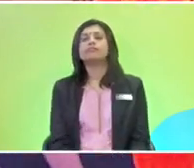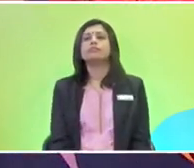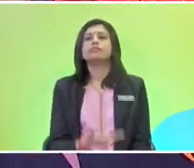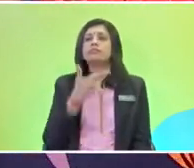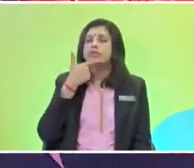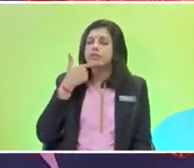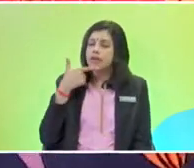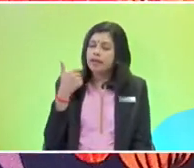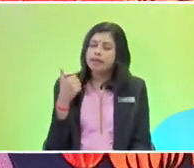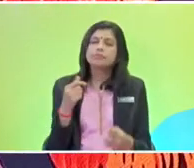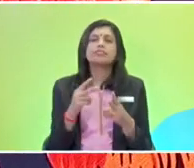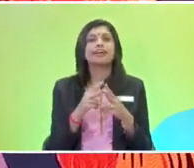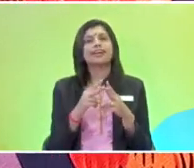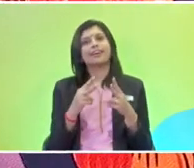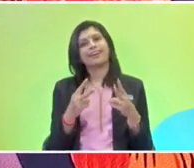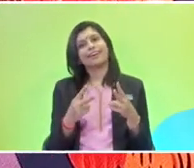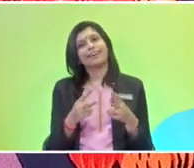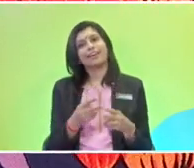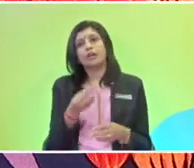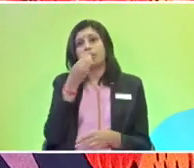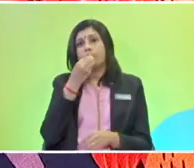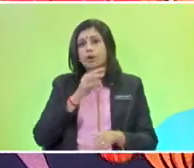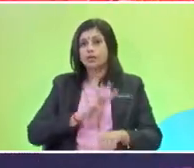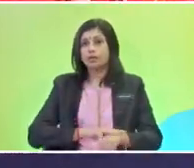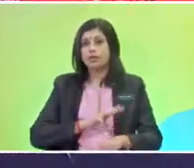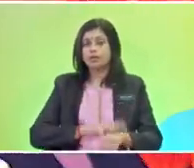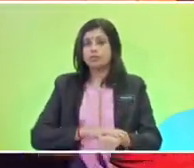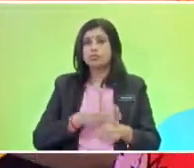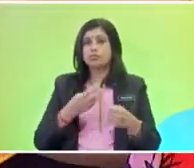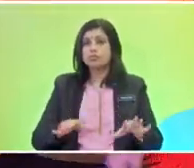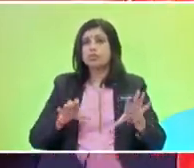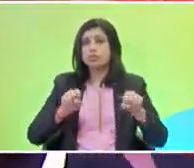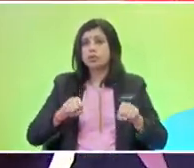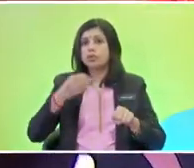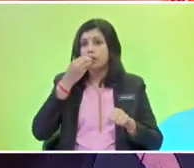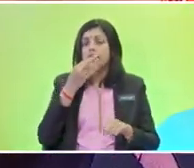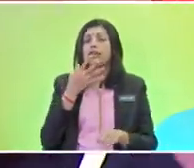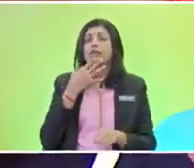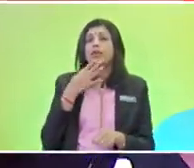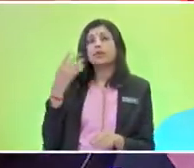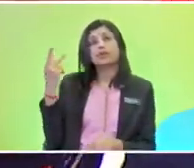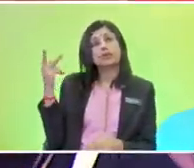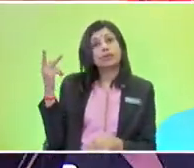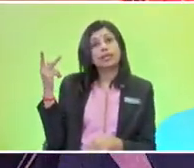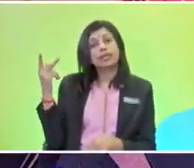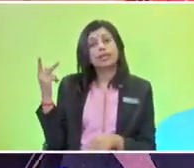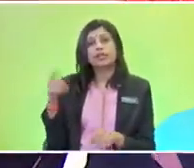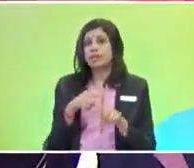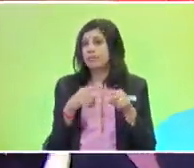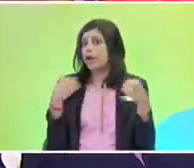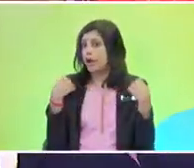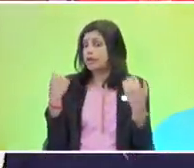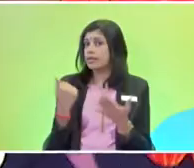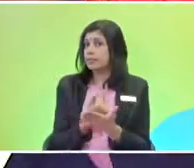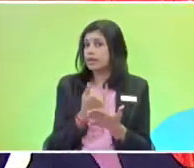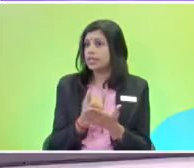sedap sangat makan waktu masak. Masak betul-betul lah sebab dia warna kuning. Tapi ada juga mangga yang